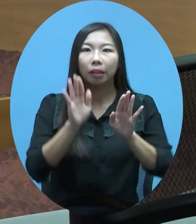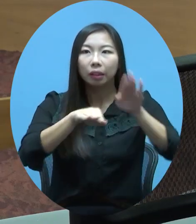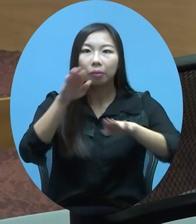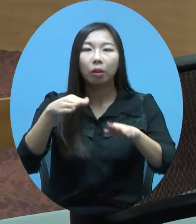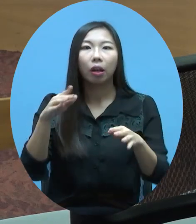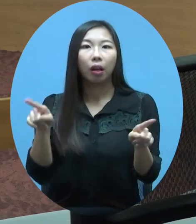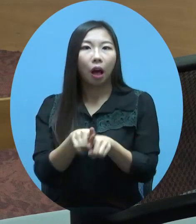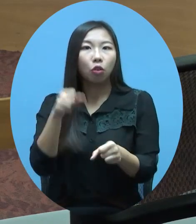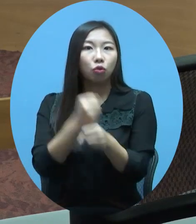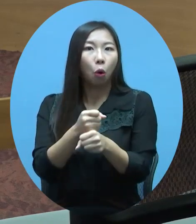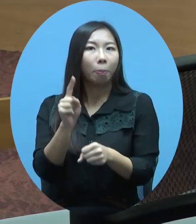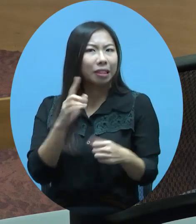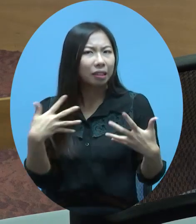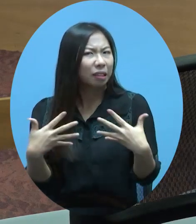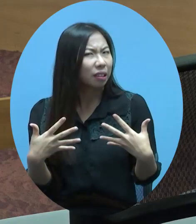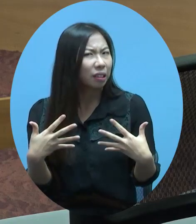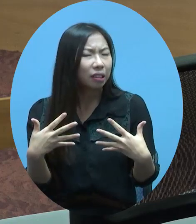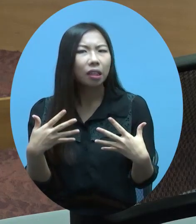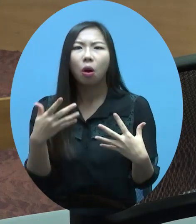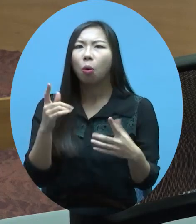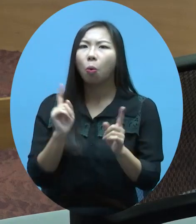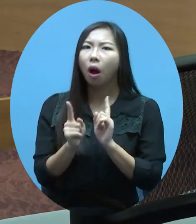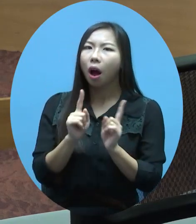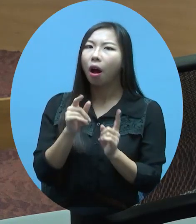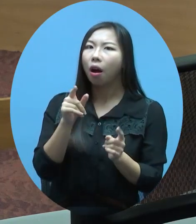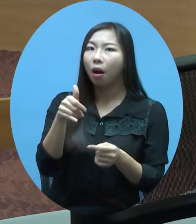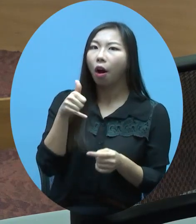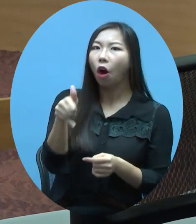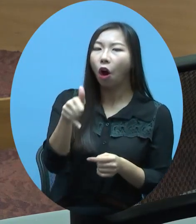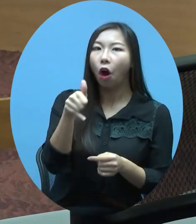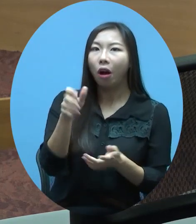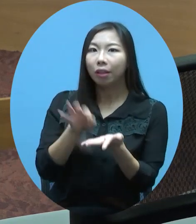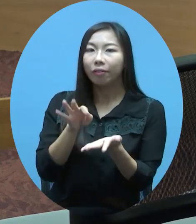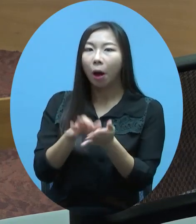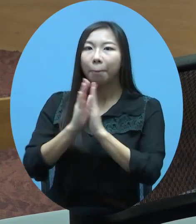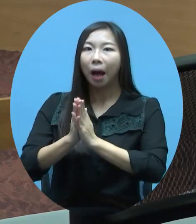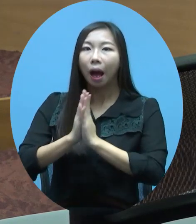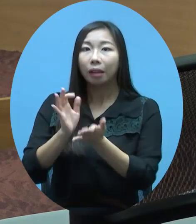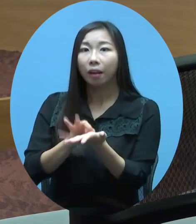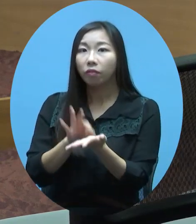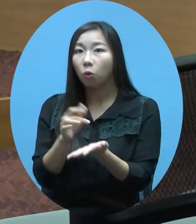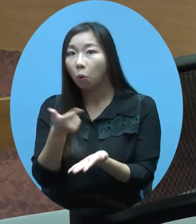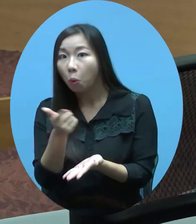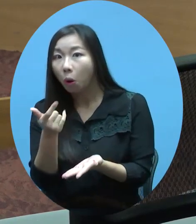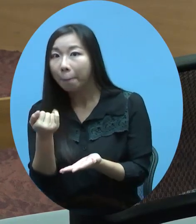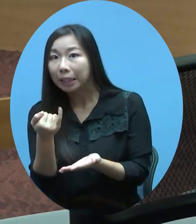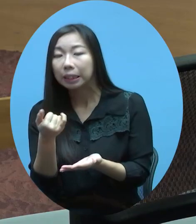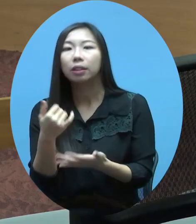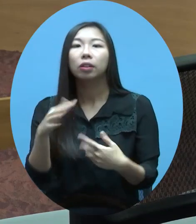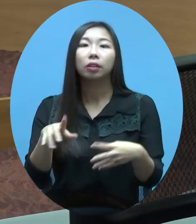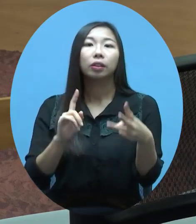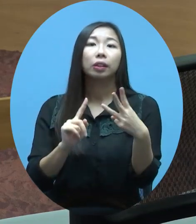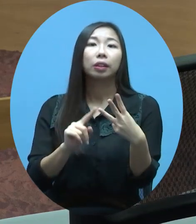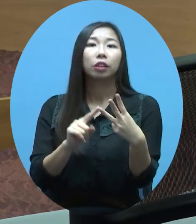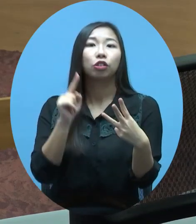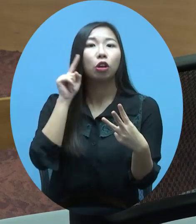乜嘢？佢哋有冇去即可能去過你哋驗到有病毒嗰啲參拜嘅位置咧？第三條問題咧，就